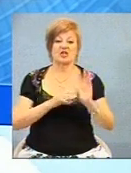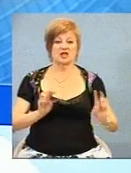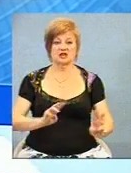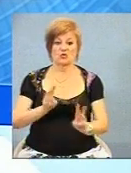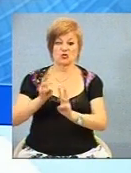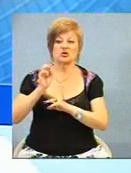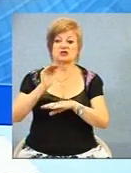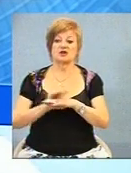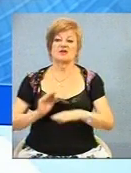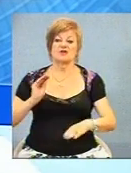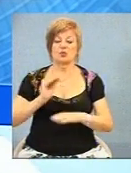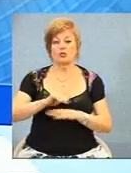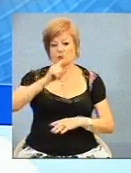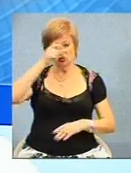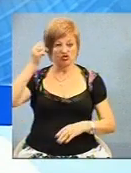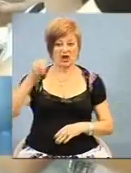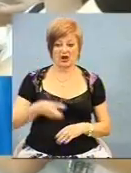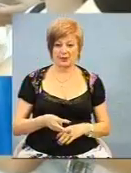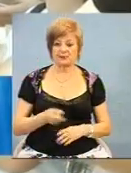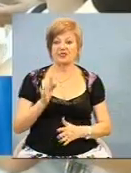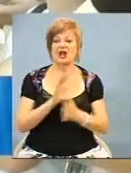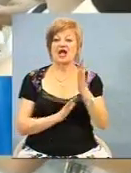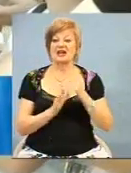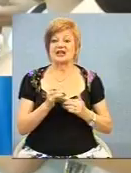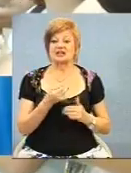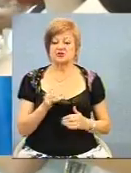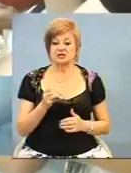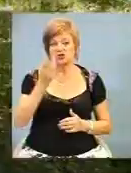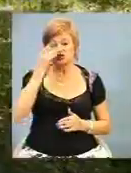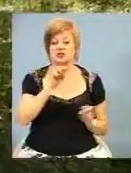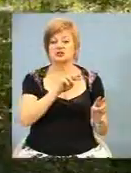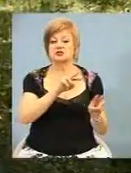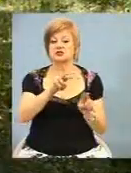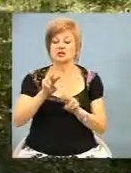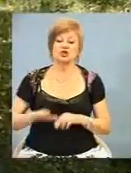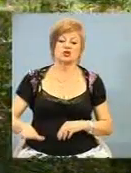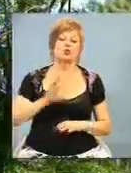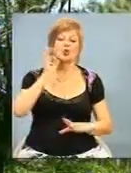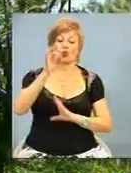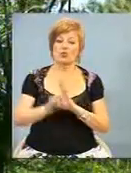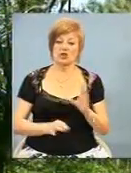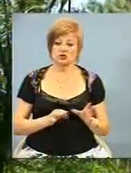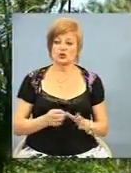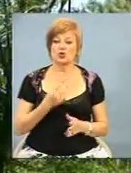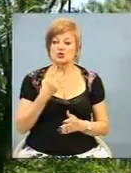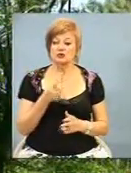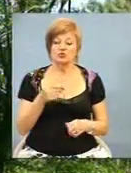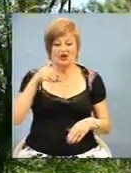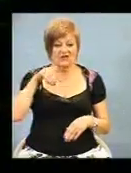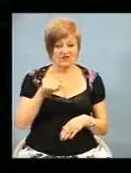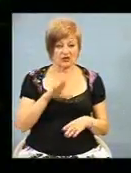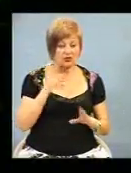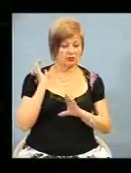фактору додалася літня спека. Лісничий Володимир Лабашев влітку патрулює територію майже цілодобово, попри наявність камер